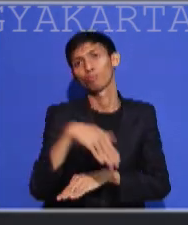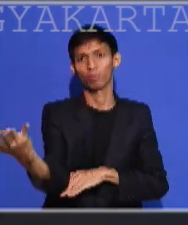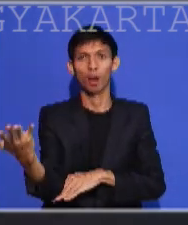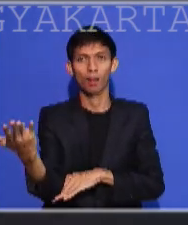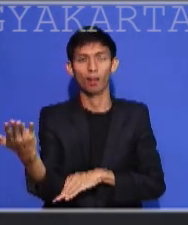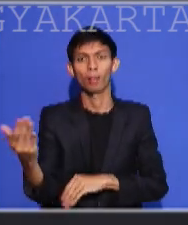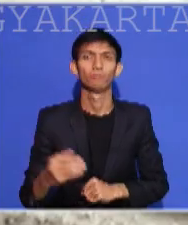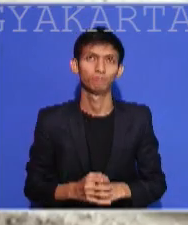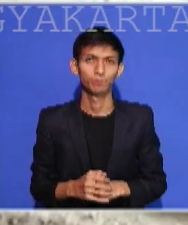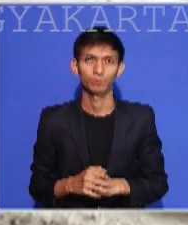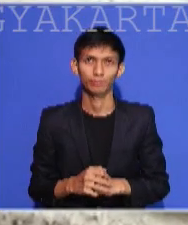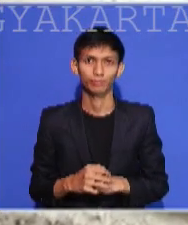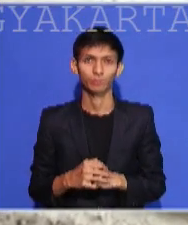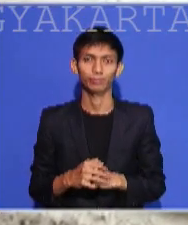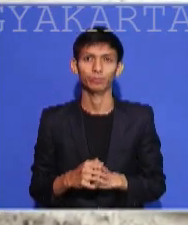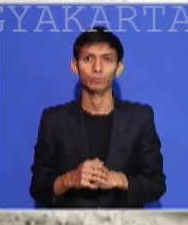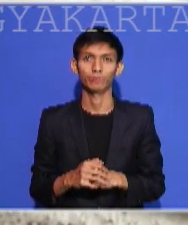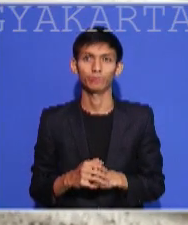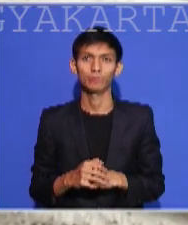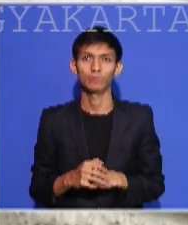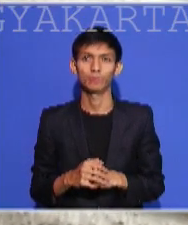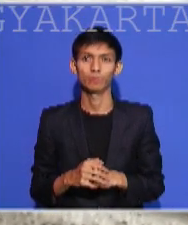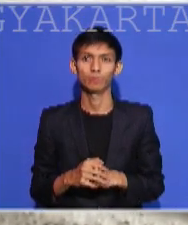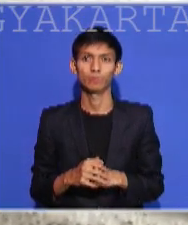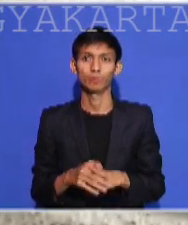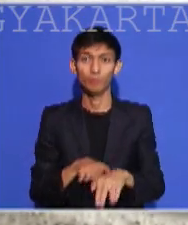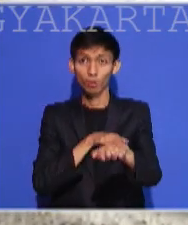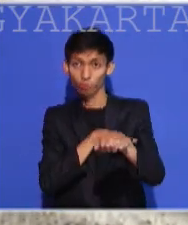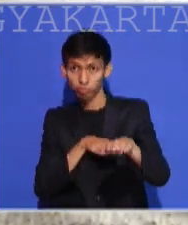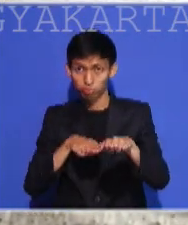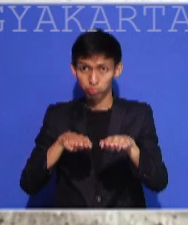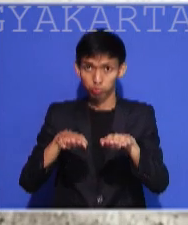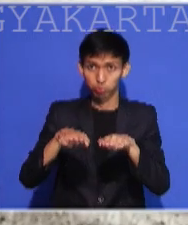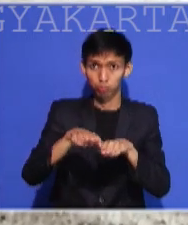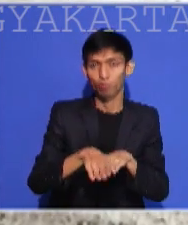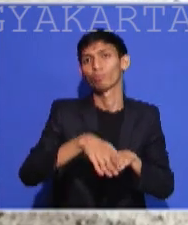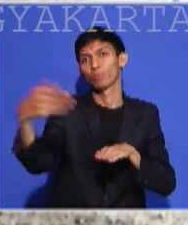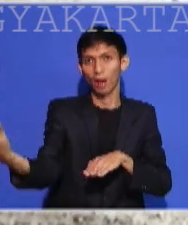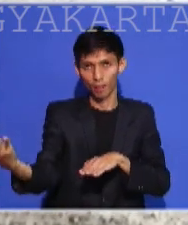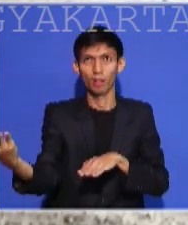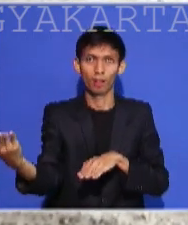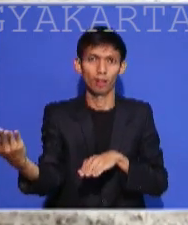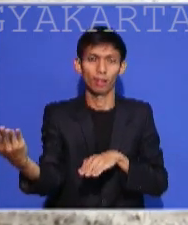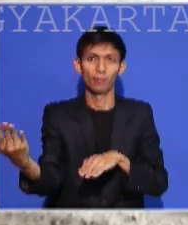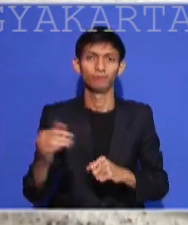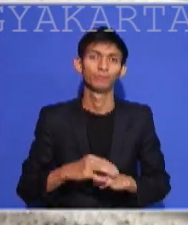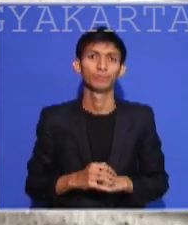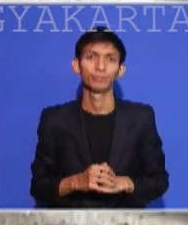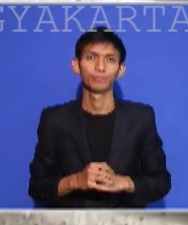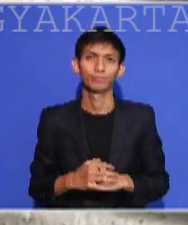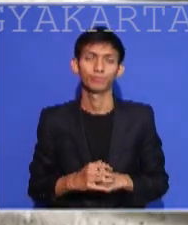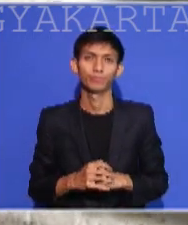pagar mobil oleng nabrak pembatas dan nabrak ee rolling atau mungkin